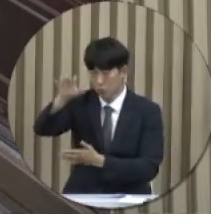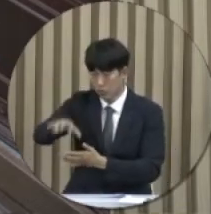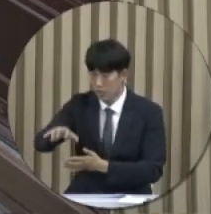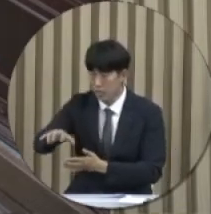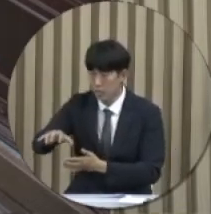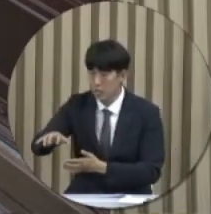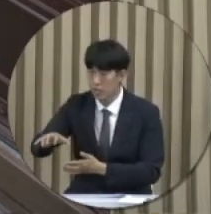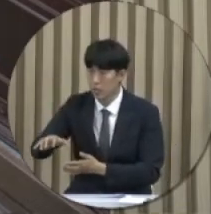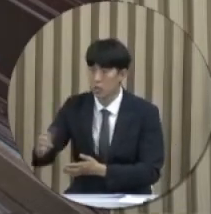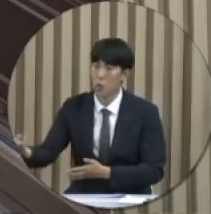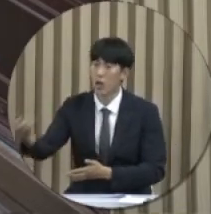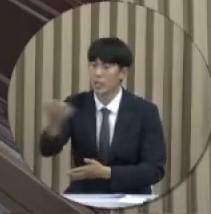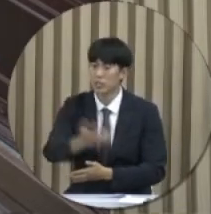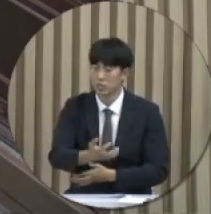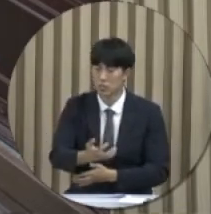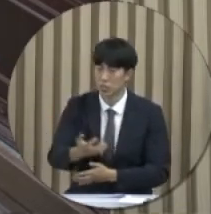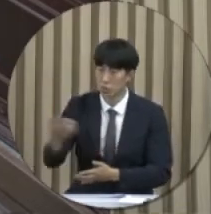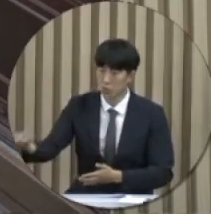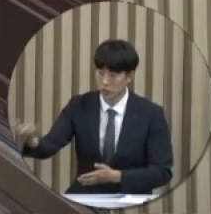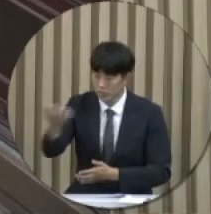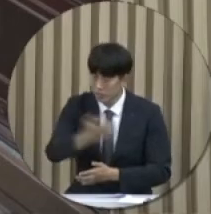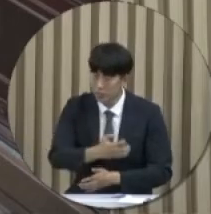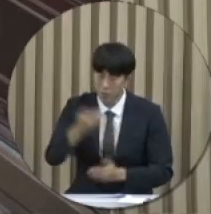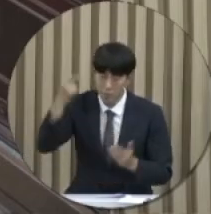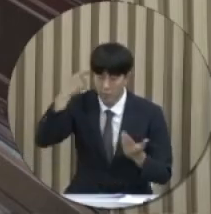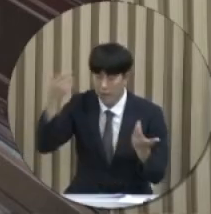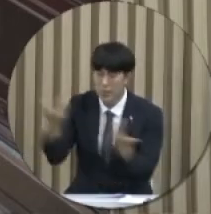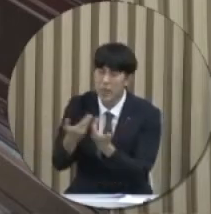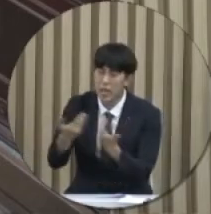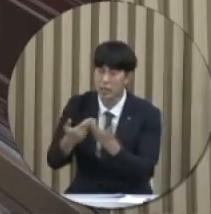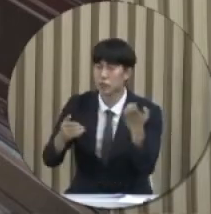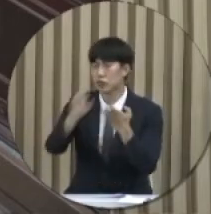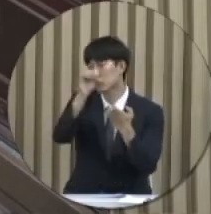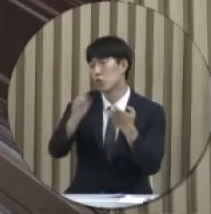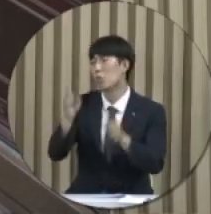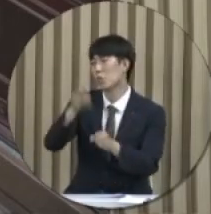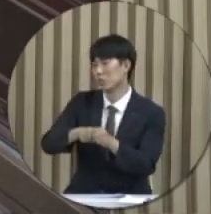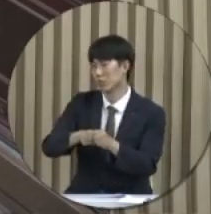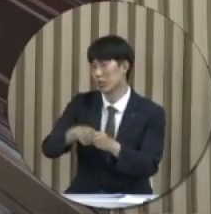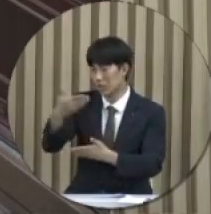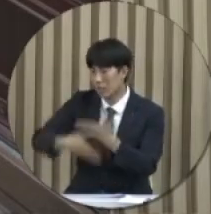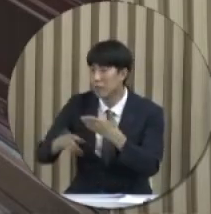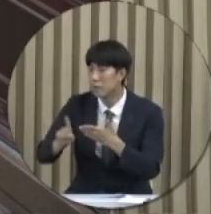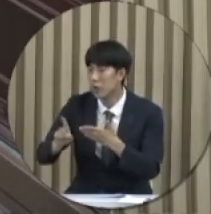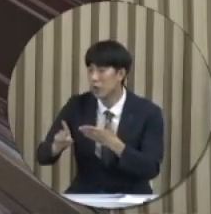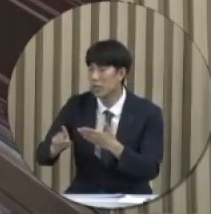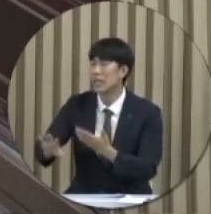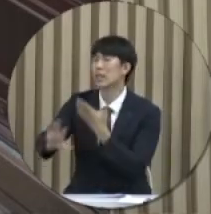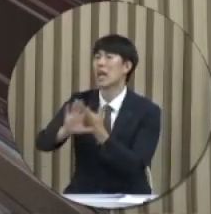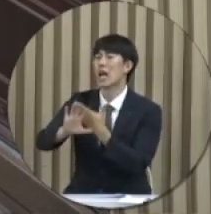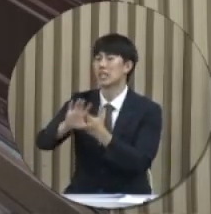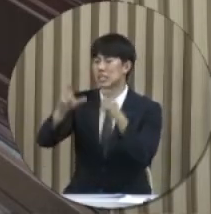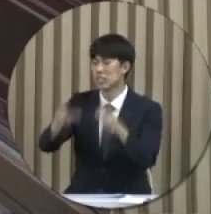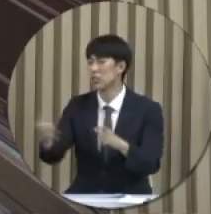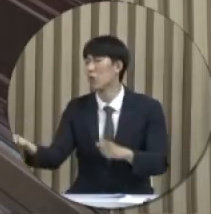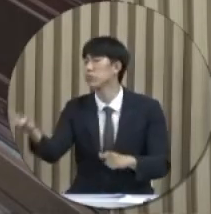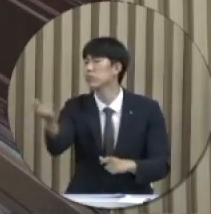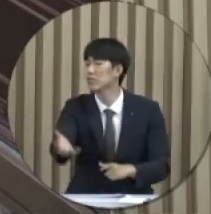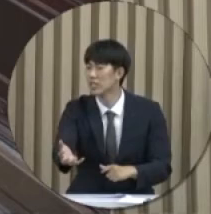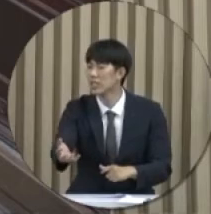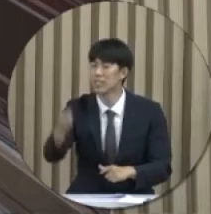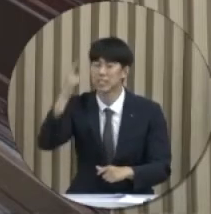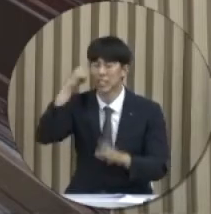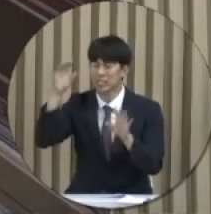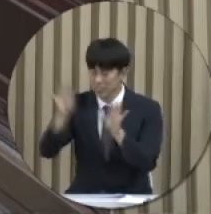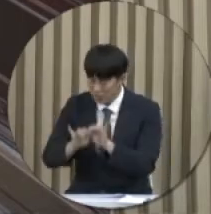이전 반대가 한 90%의 목적이 있고 나머지는 분공항을 다른 지역으로 이전하는 건 적극